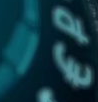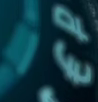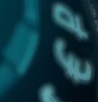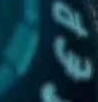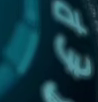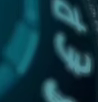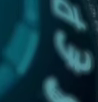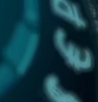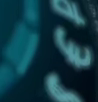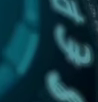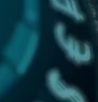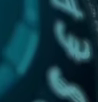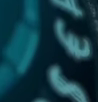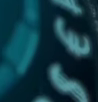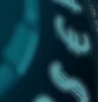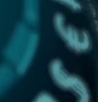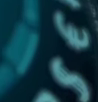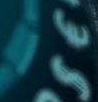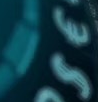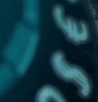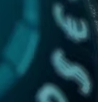Доллары 389 теңге.